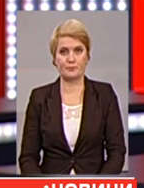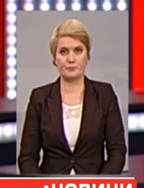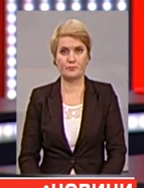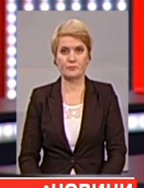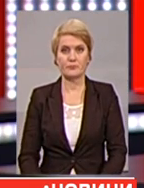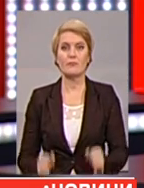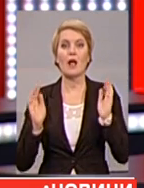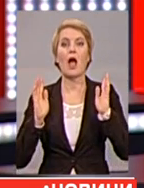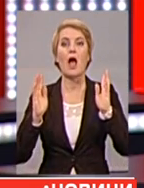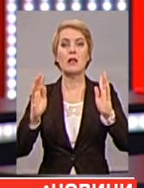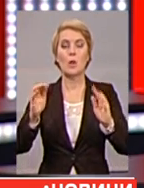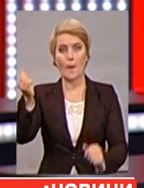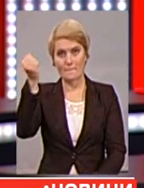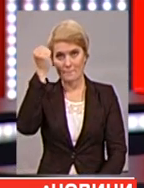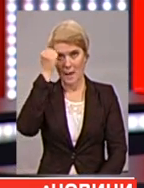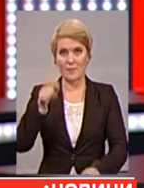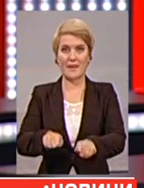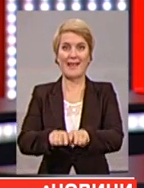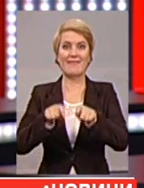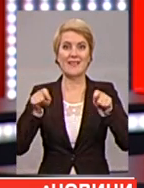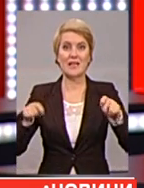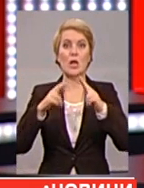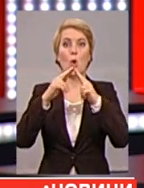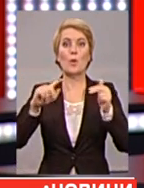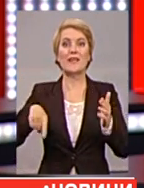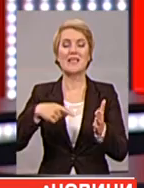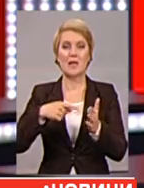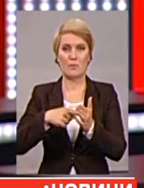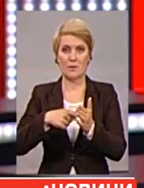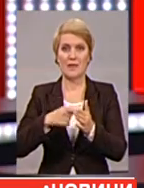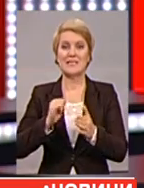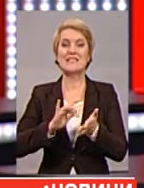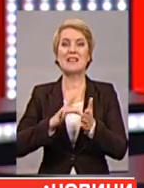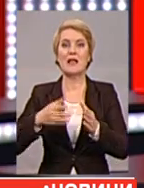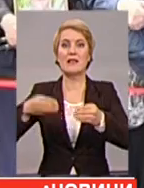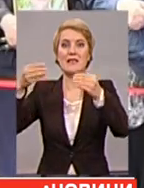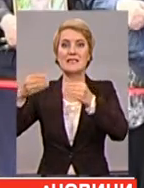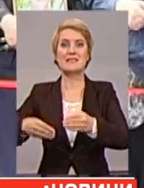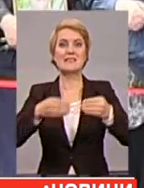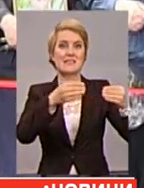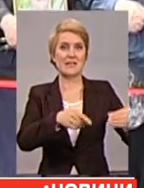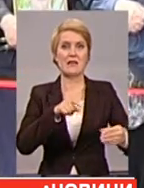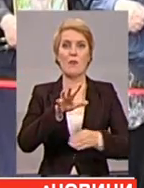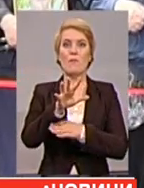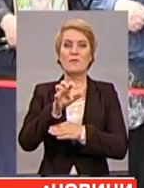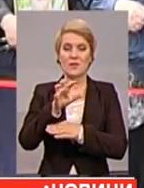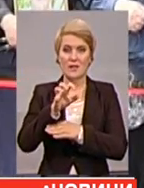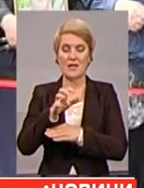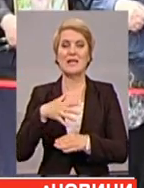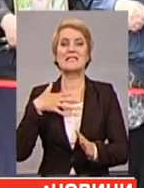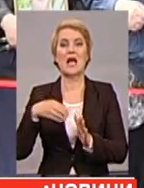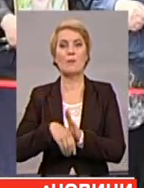Алею пам'яті відкрили сьогодні в Дніпрі. Це парковий комплекс зі скляних стел. На них світлини понад півтисячі загиблих в АТО і на Майдані